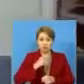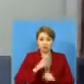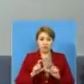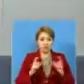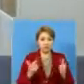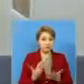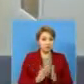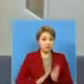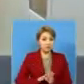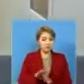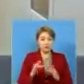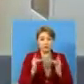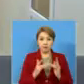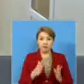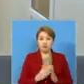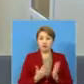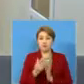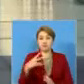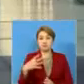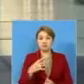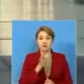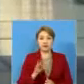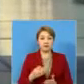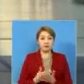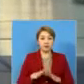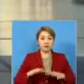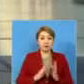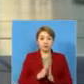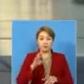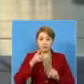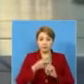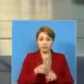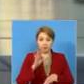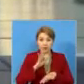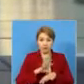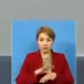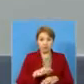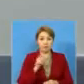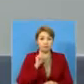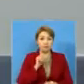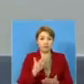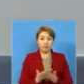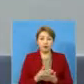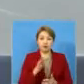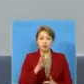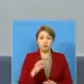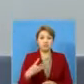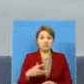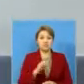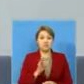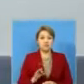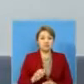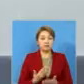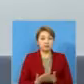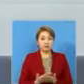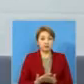случае заполняемости коечного фонда свыше 40% и большого прироста заболеваемости. Пока прирост составляет